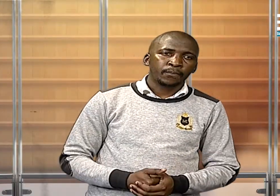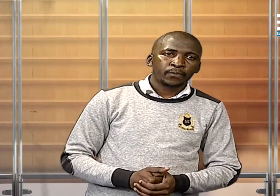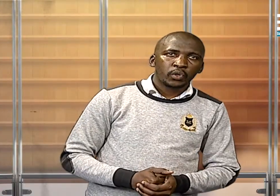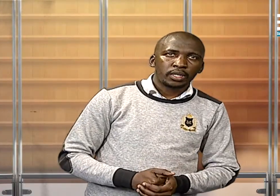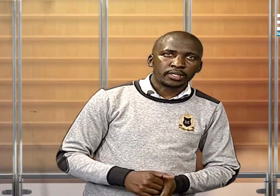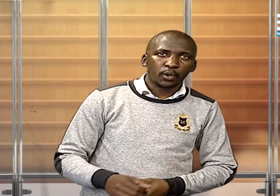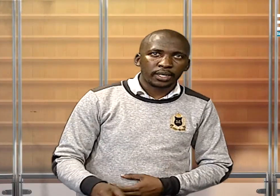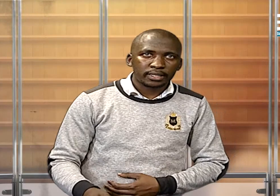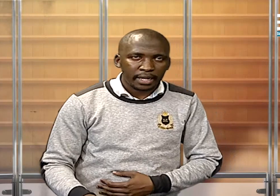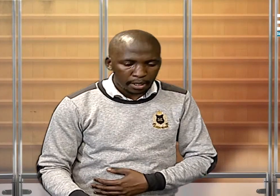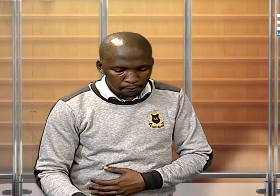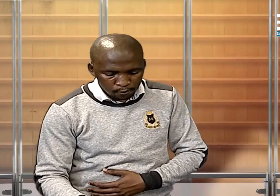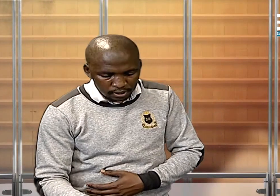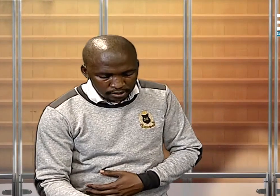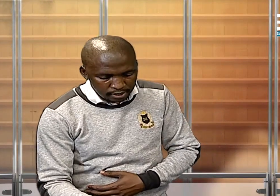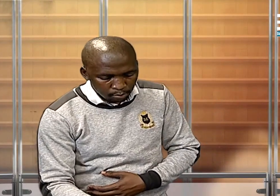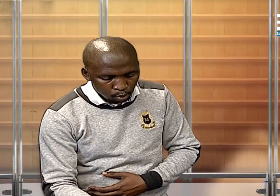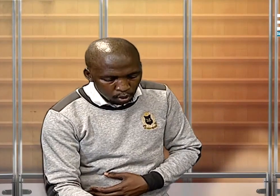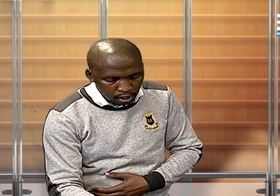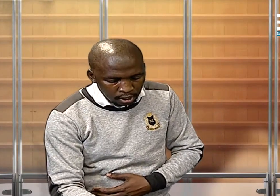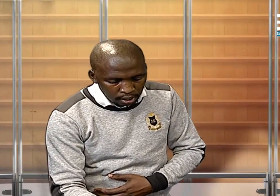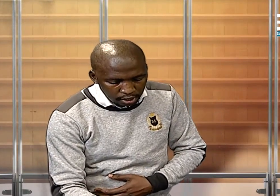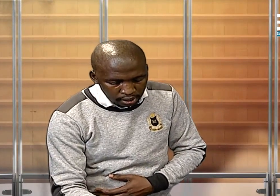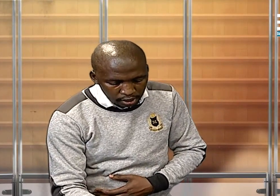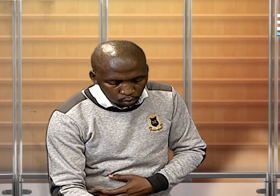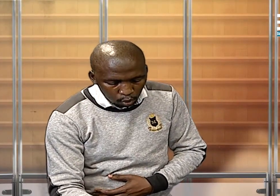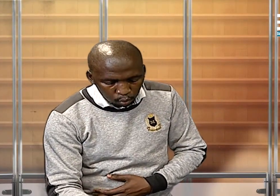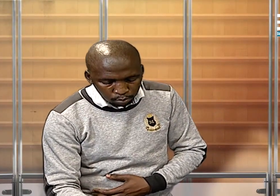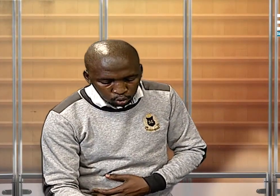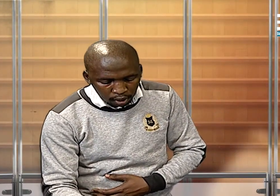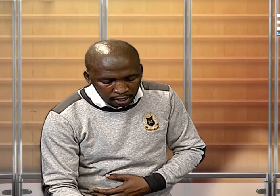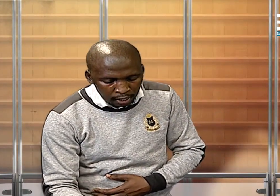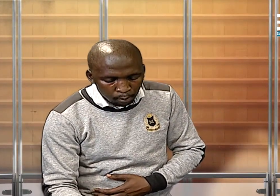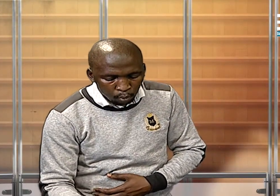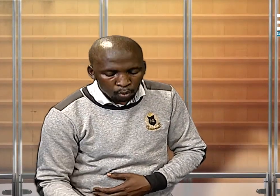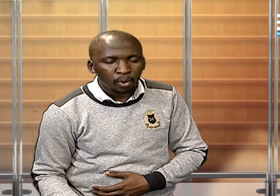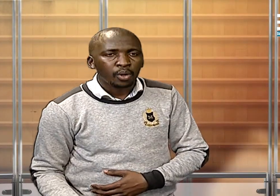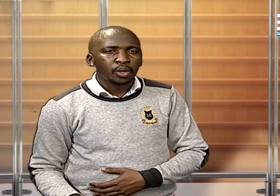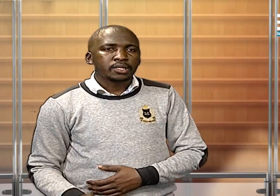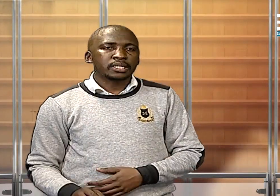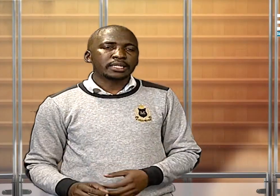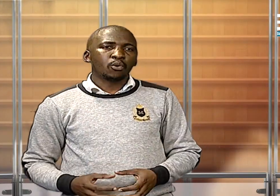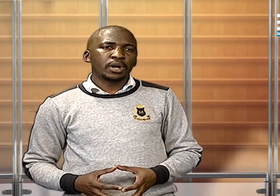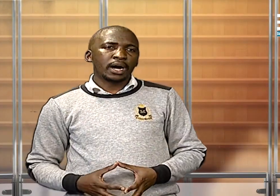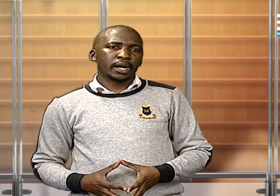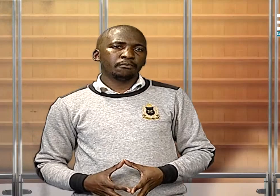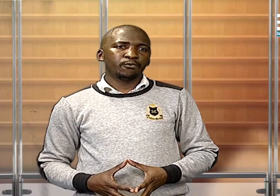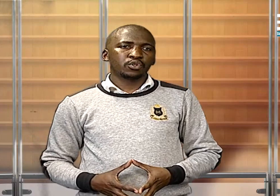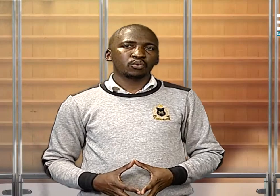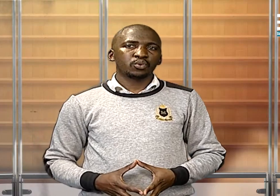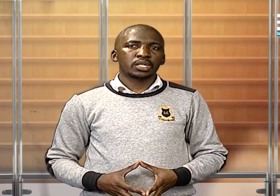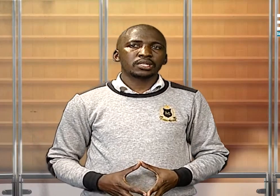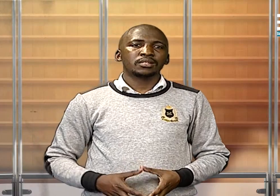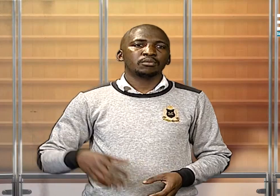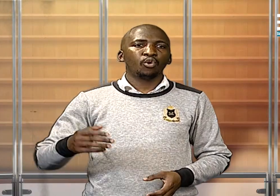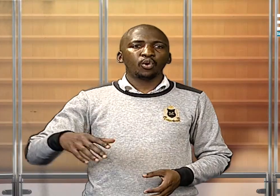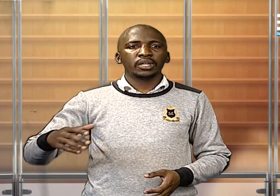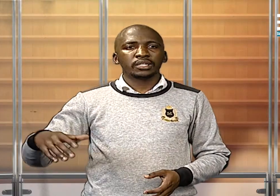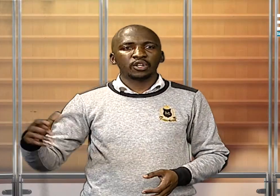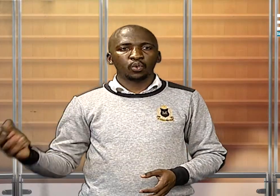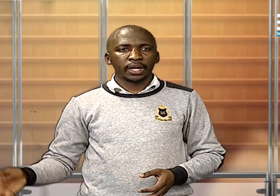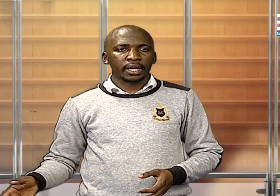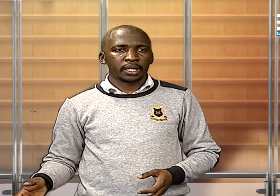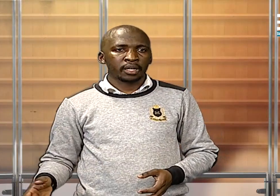njani lisiko lekugcina ke mfundzi lesitalibuka ngiwo umngcwabo sitawunaka ke mfundzi ukuthi